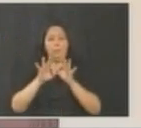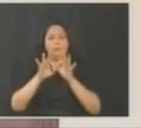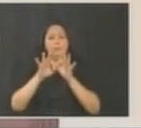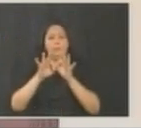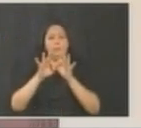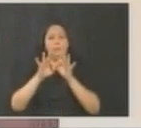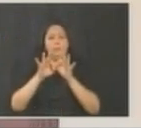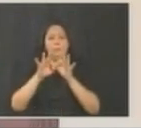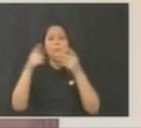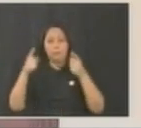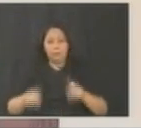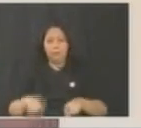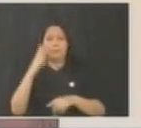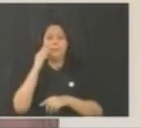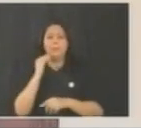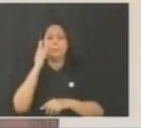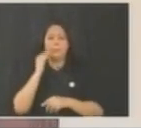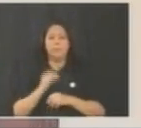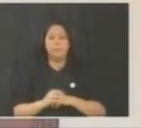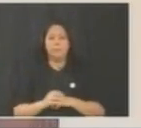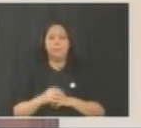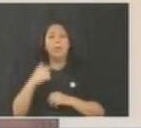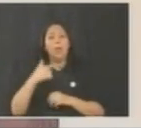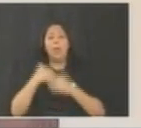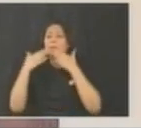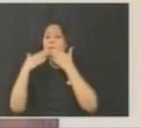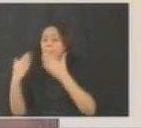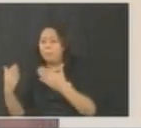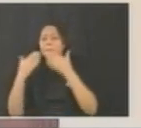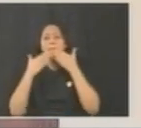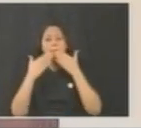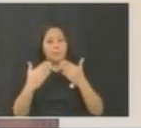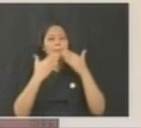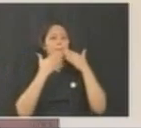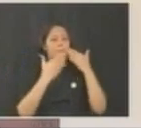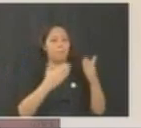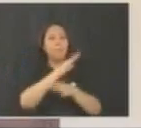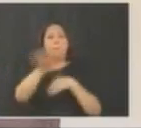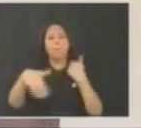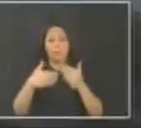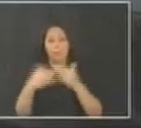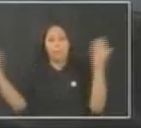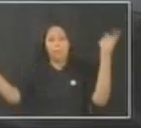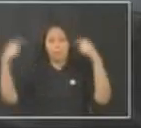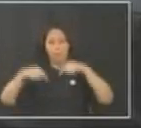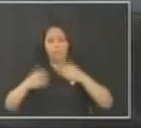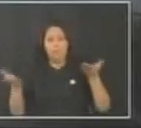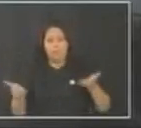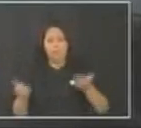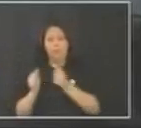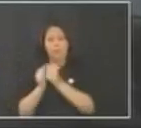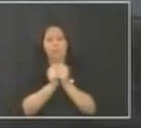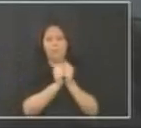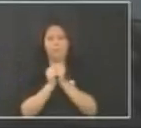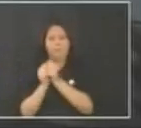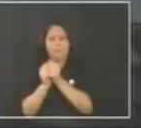Nagpapasalamat ako na kasama ko kayong lahat sa oras na ito.